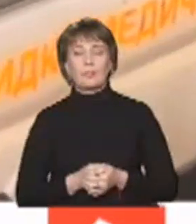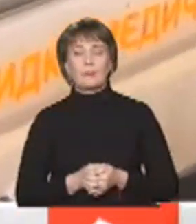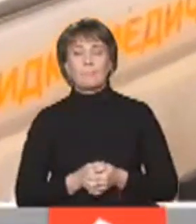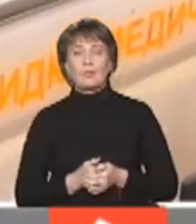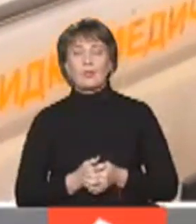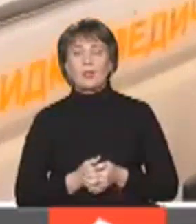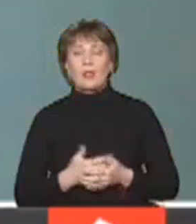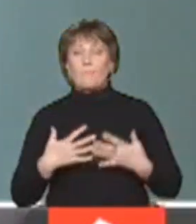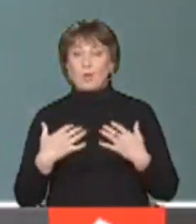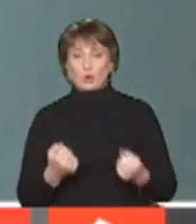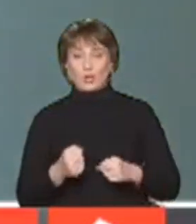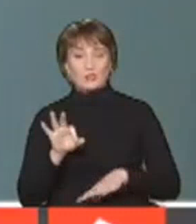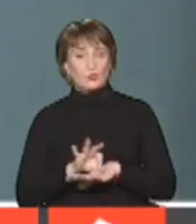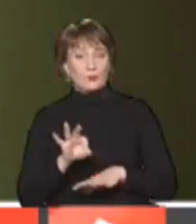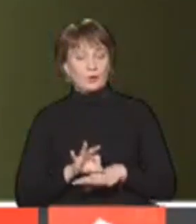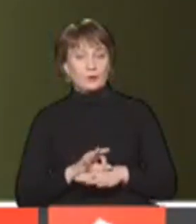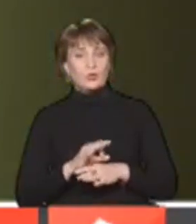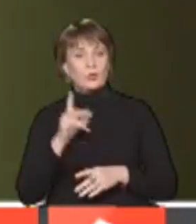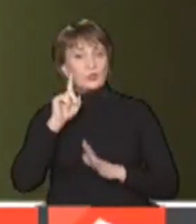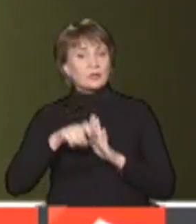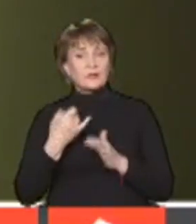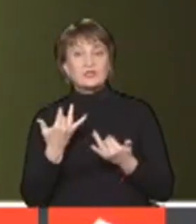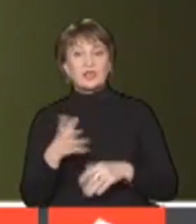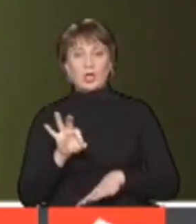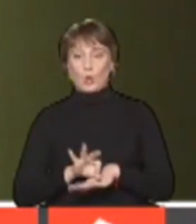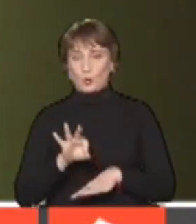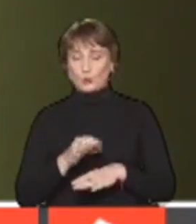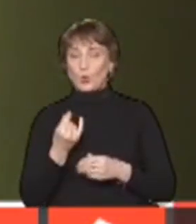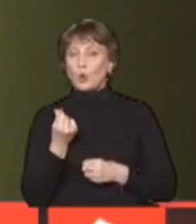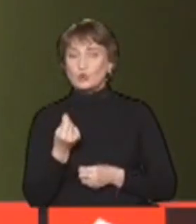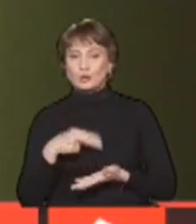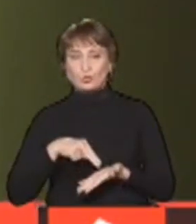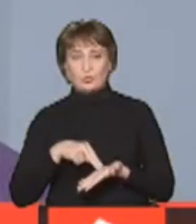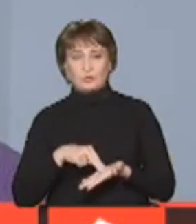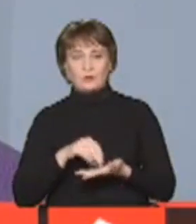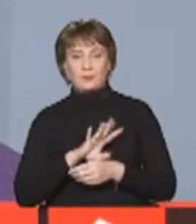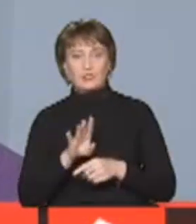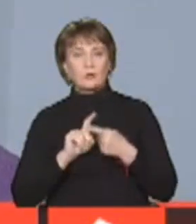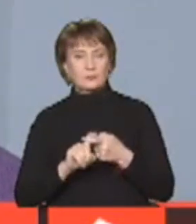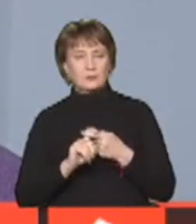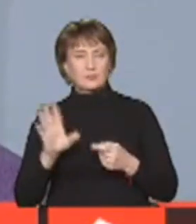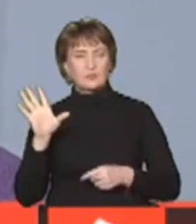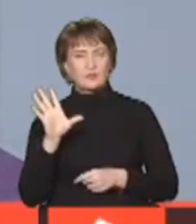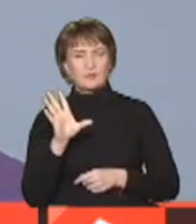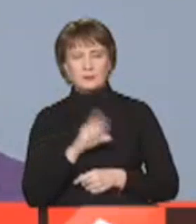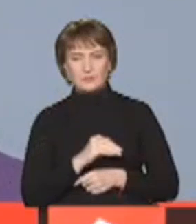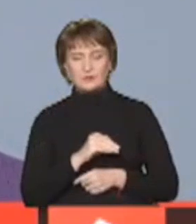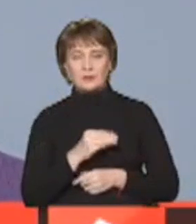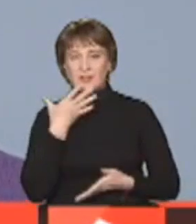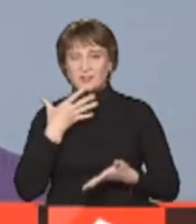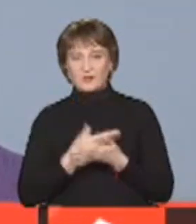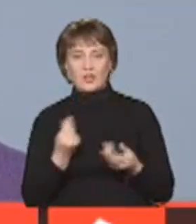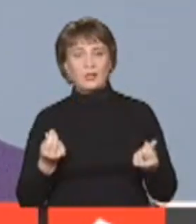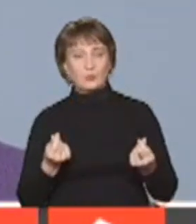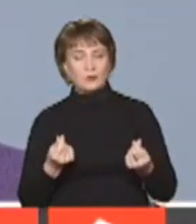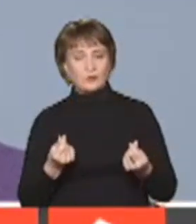Подолати хворобу. «Київньюзрум» дізнавався, скільки коштує лікування від коронавірусу. Все було за свій повністю кошт.